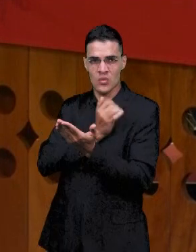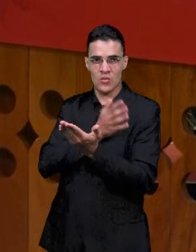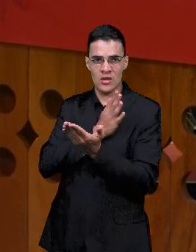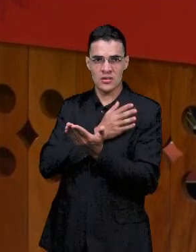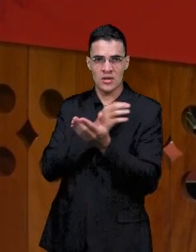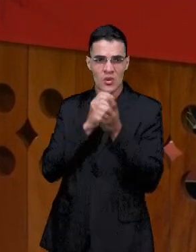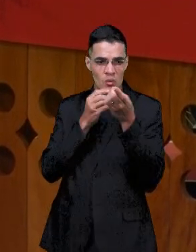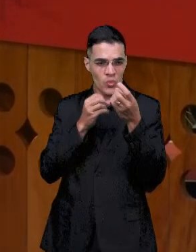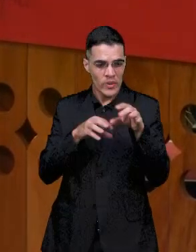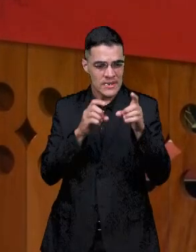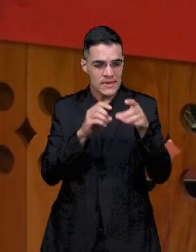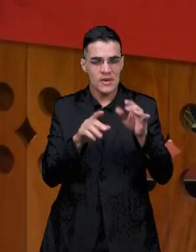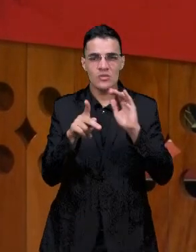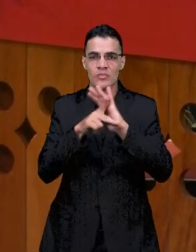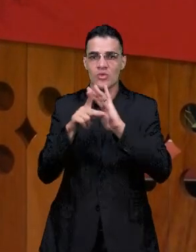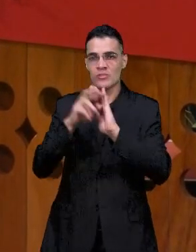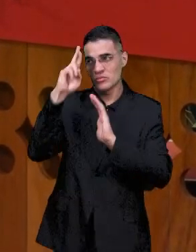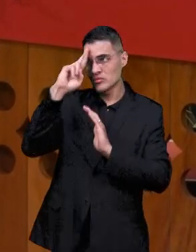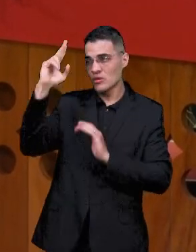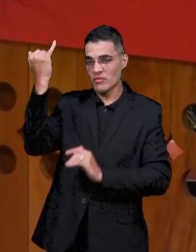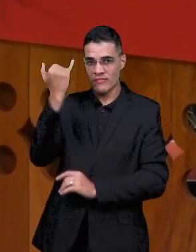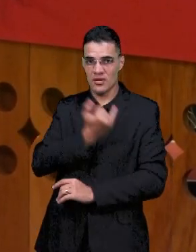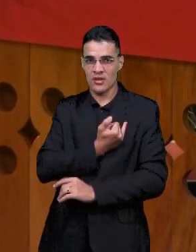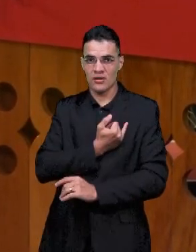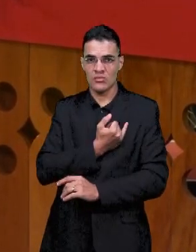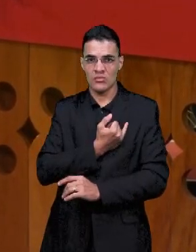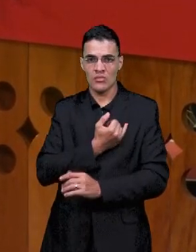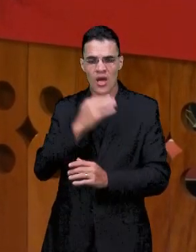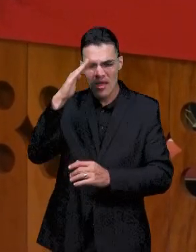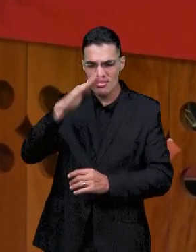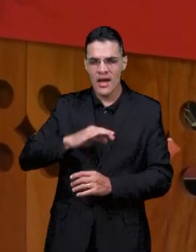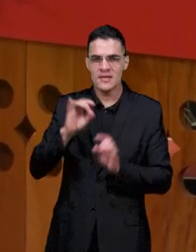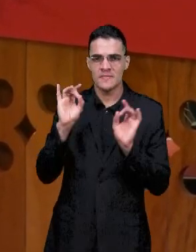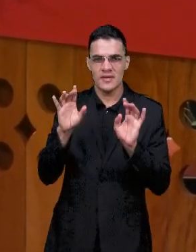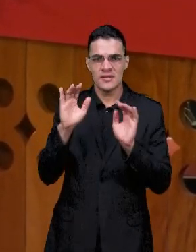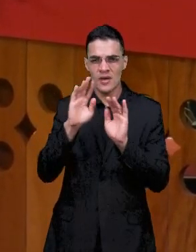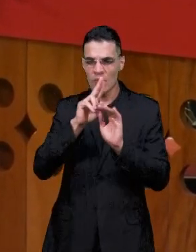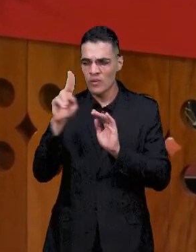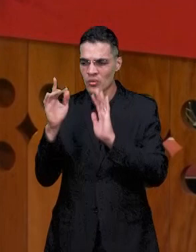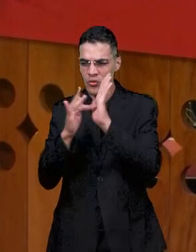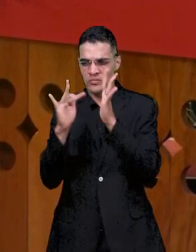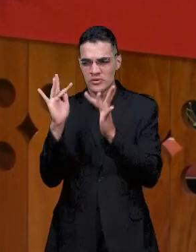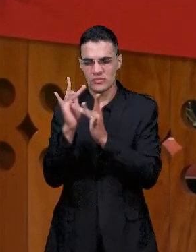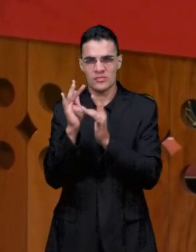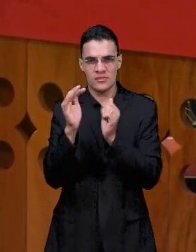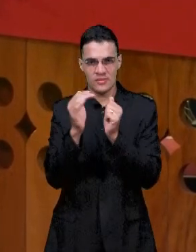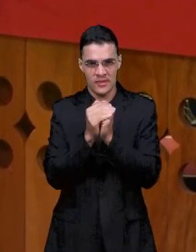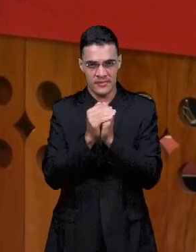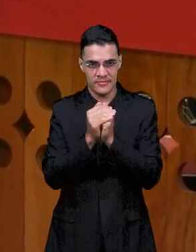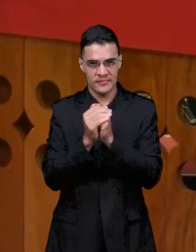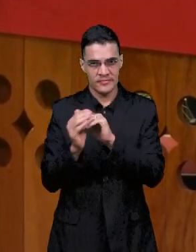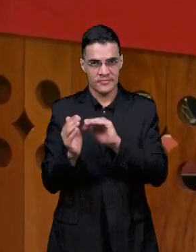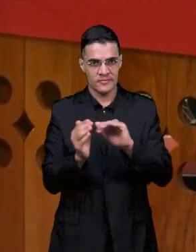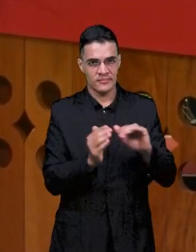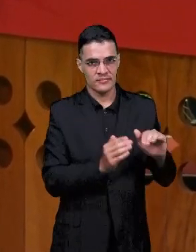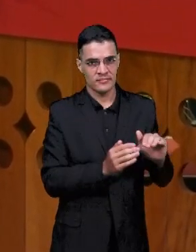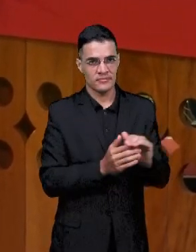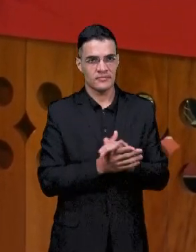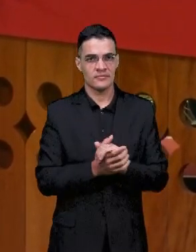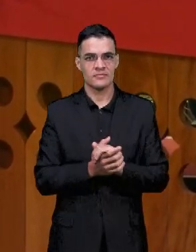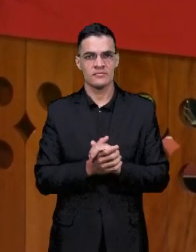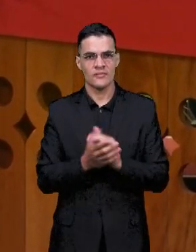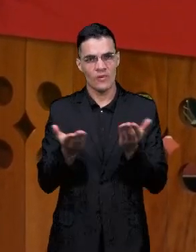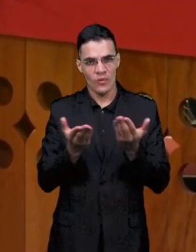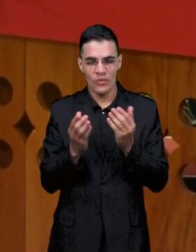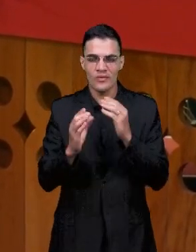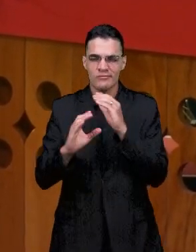это было... Пусть это будет днем благословения, обновления. Господь, молимся во имя Иисуса. Аминь. Аминь. Давайте